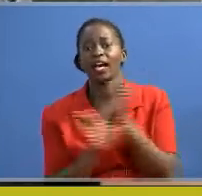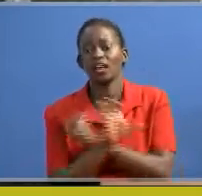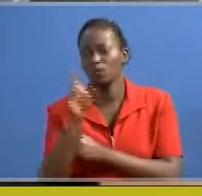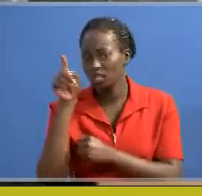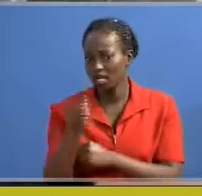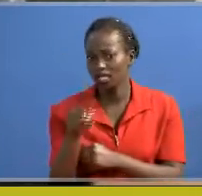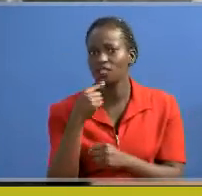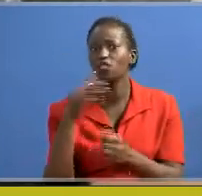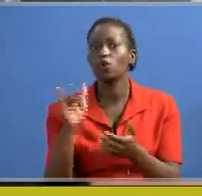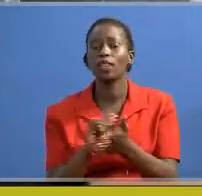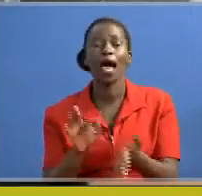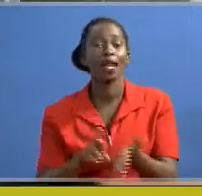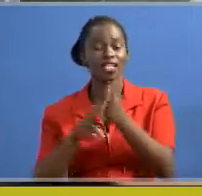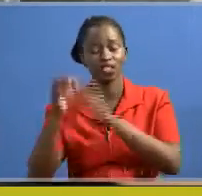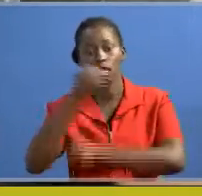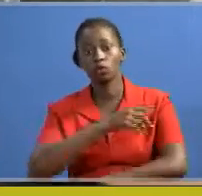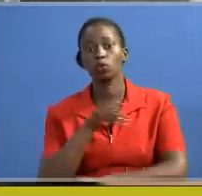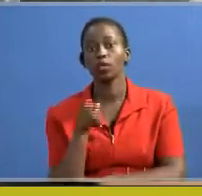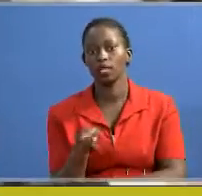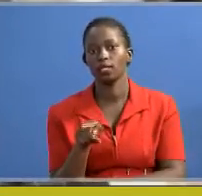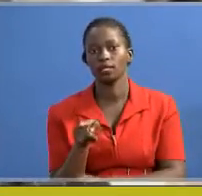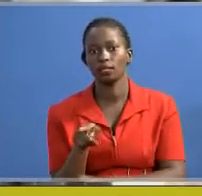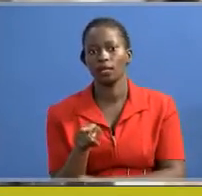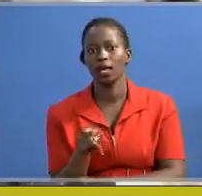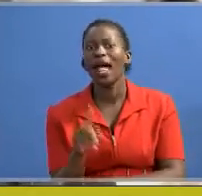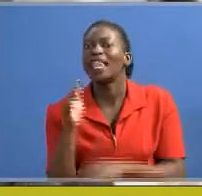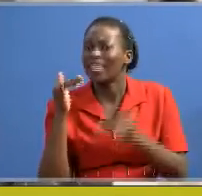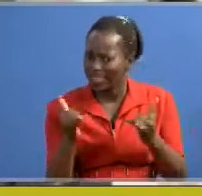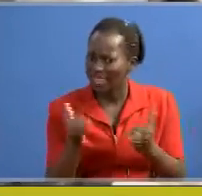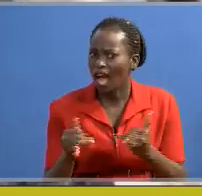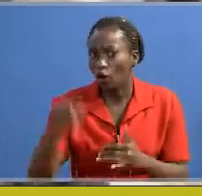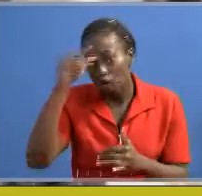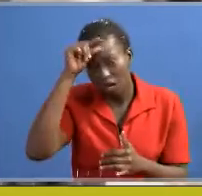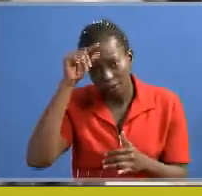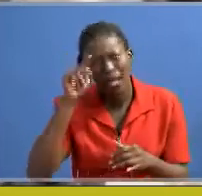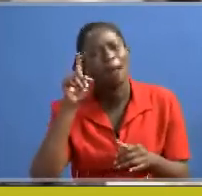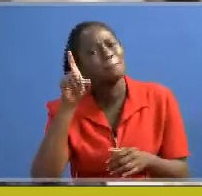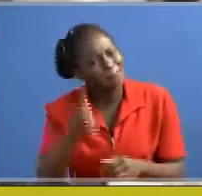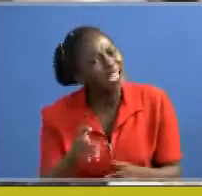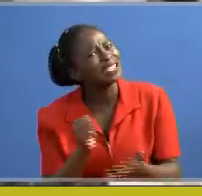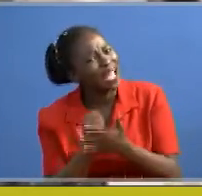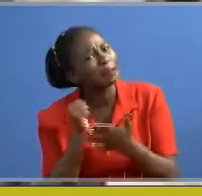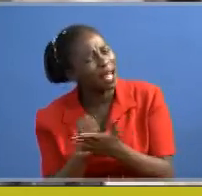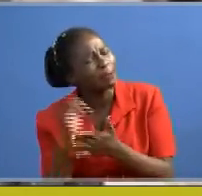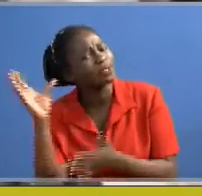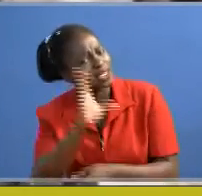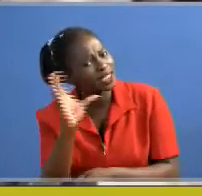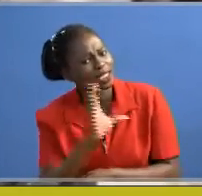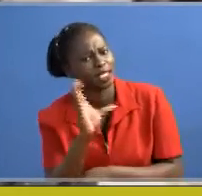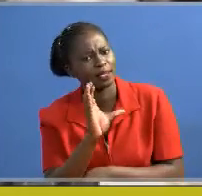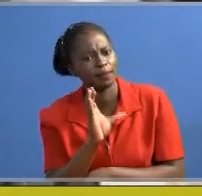kutowajibika ili kuisajili shule hiyo. Sasa serikali hii inastahili kusaidia wananchi.